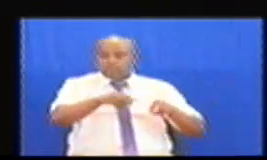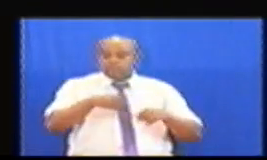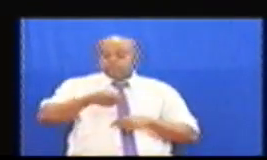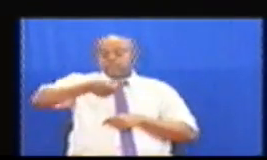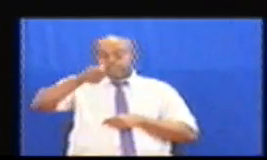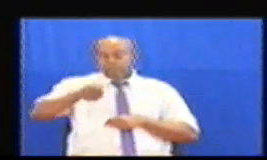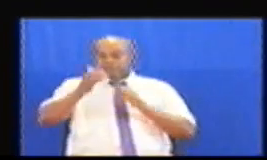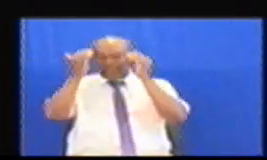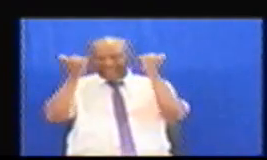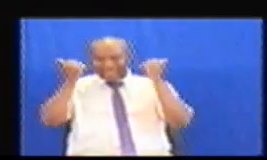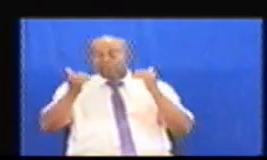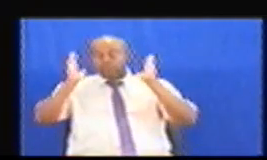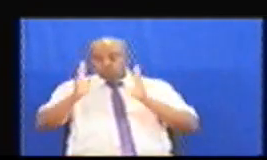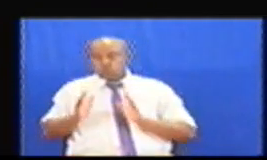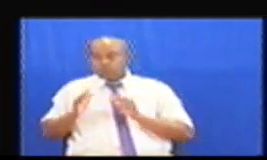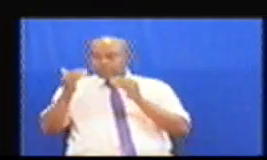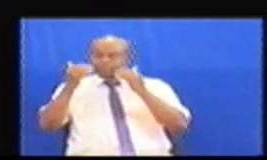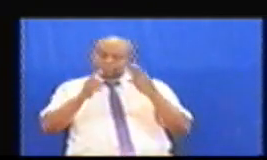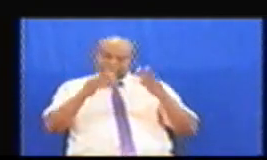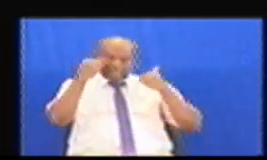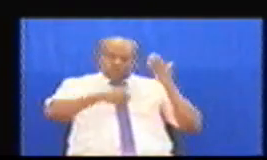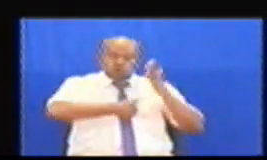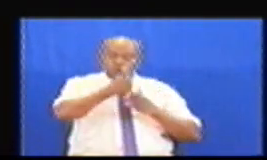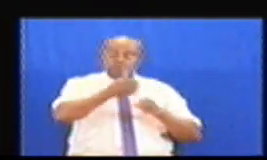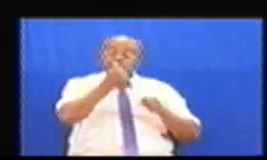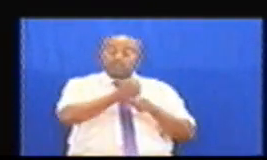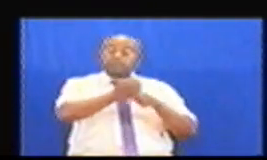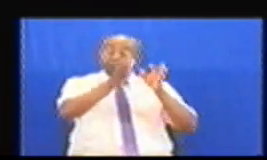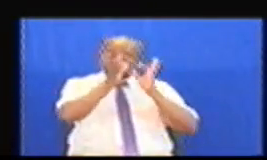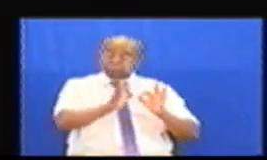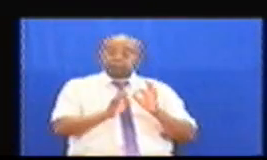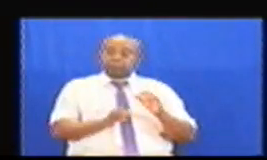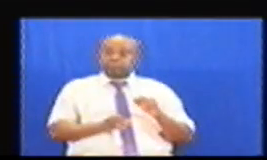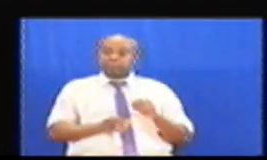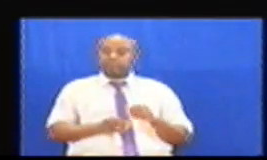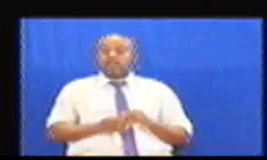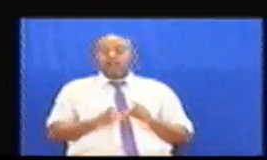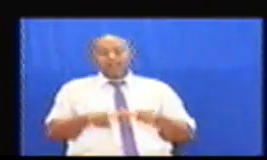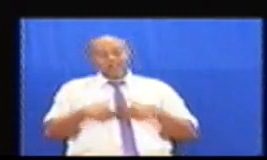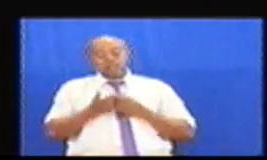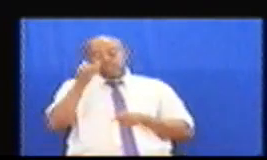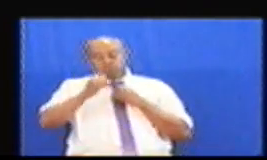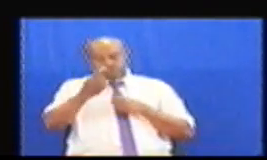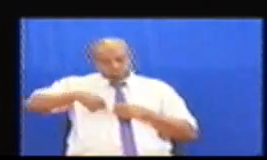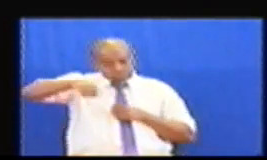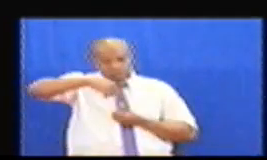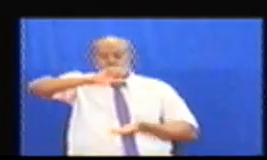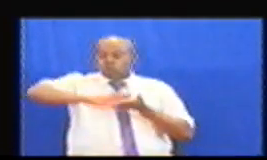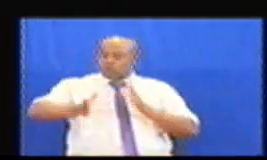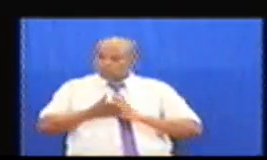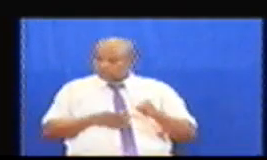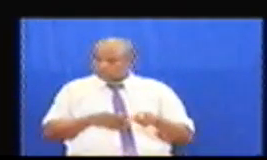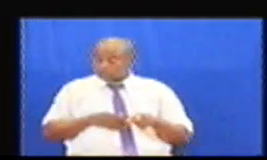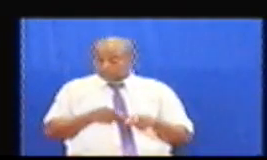na jaji mkuu na jaji kiongozi kwa kazi kubwa wanayofanya. Lakini mwisho wa siku tukubaliane, awamu